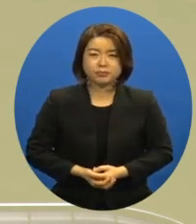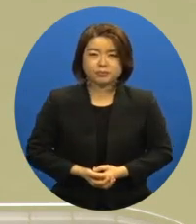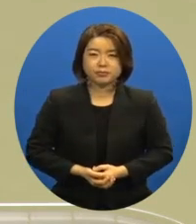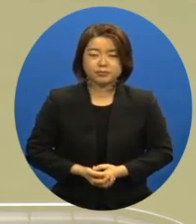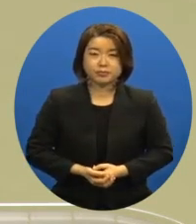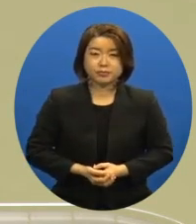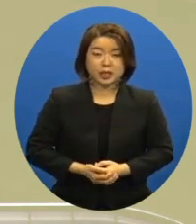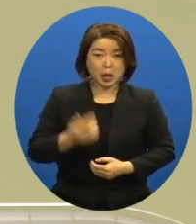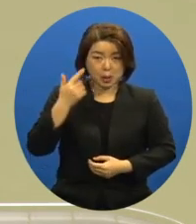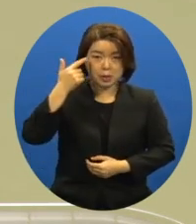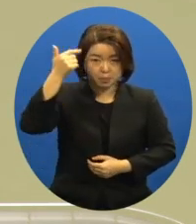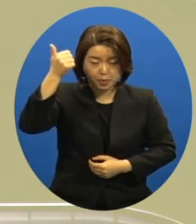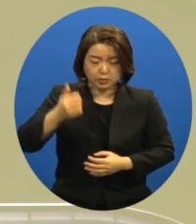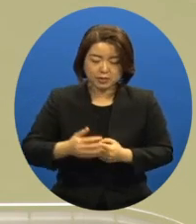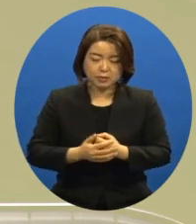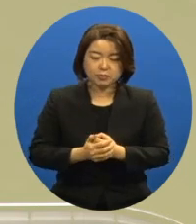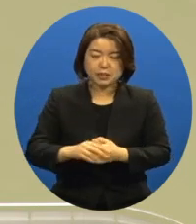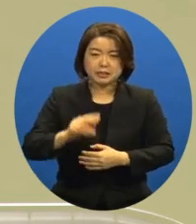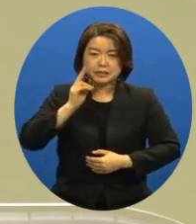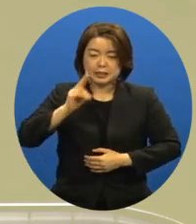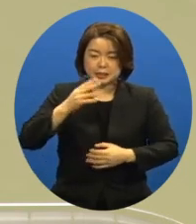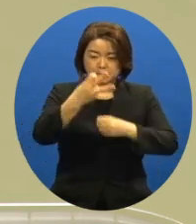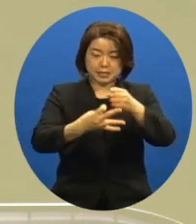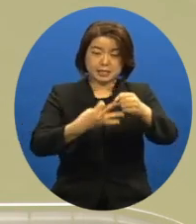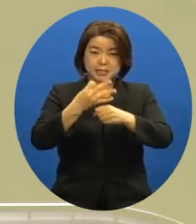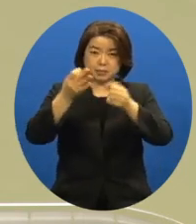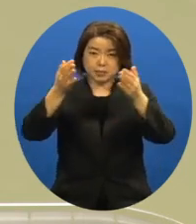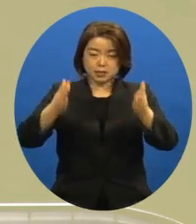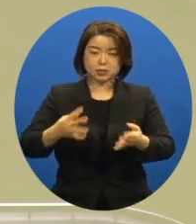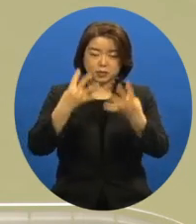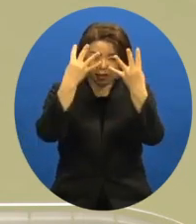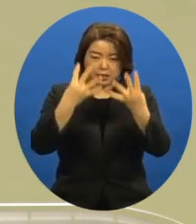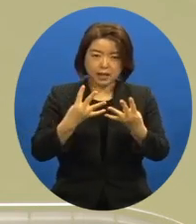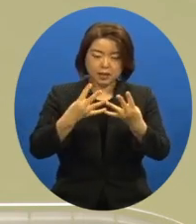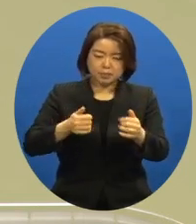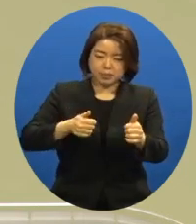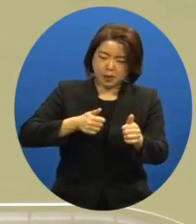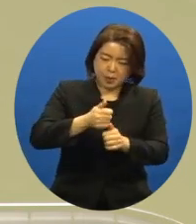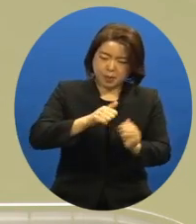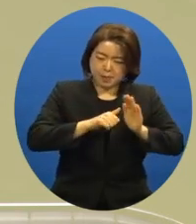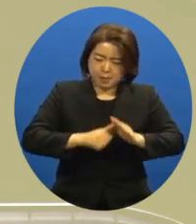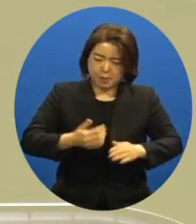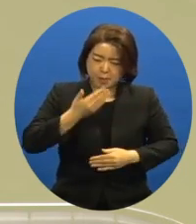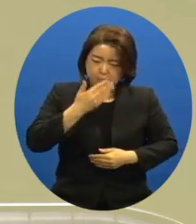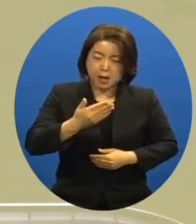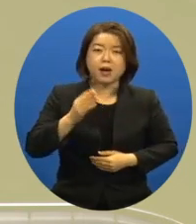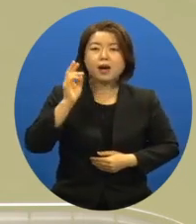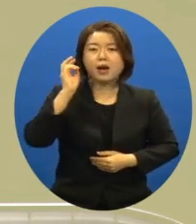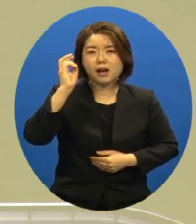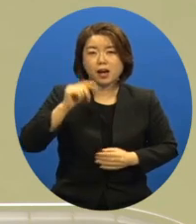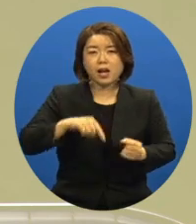리차드 본브란트 목사님이 그 끔찍한 14년의 감옥 생활을 이겨낼 수 있었던 것은